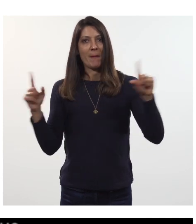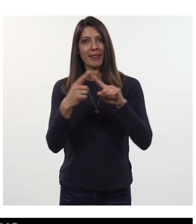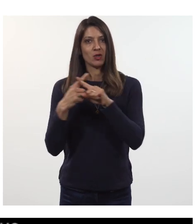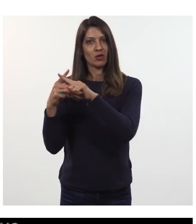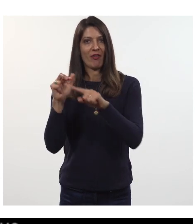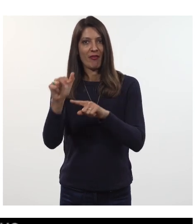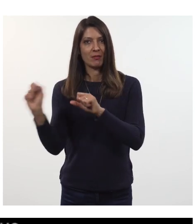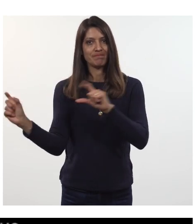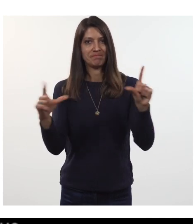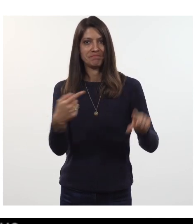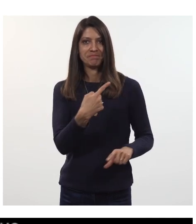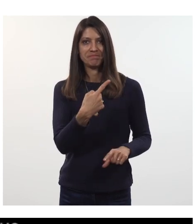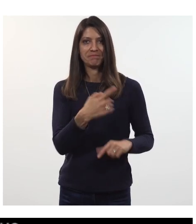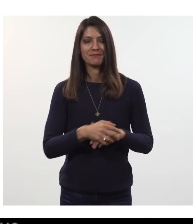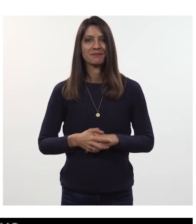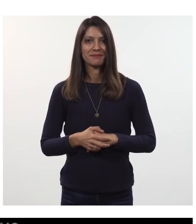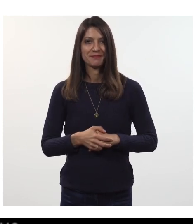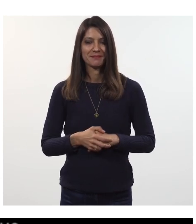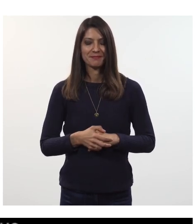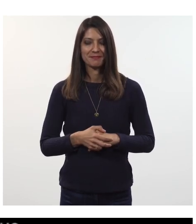mon diaporama.